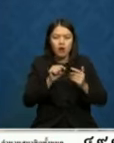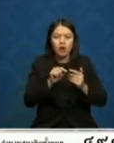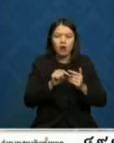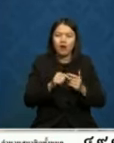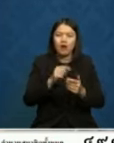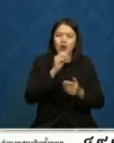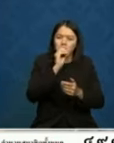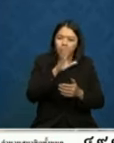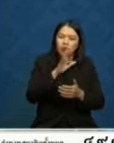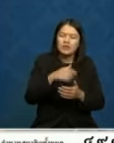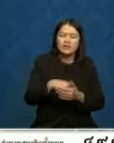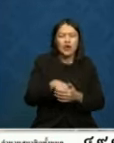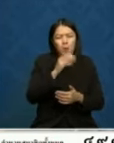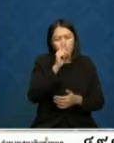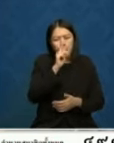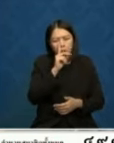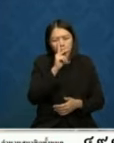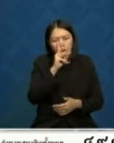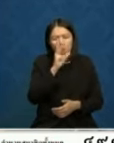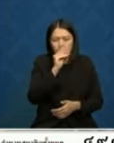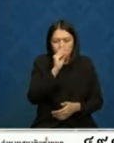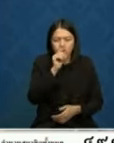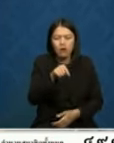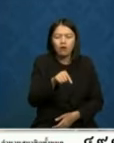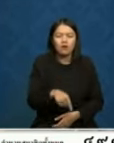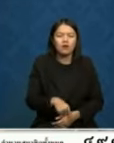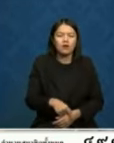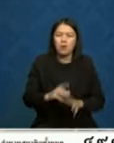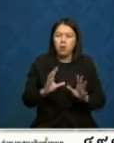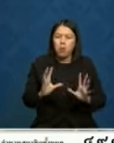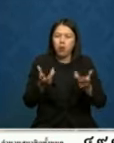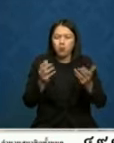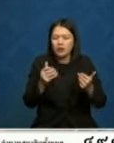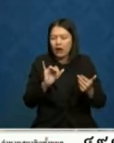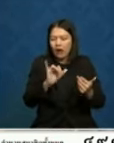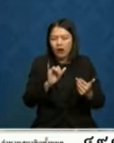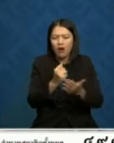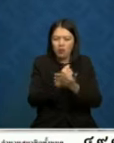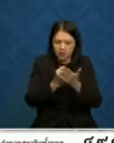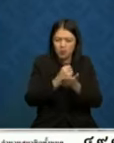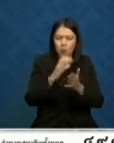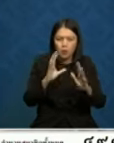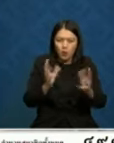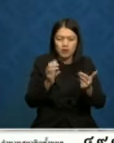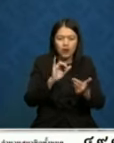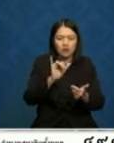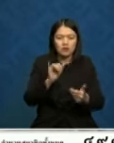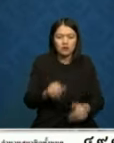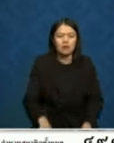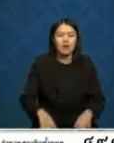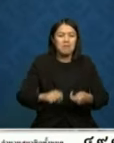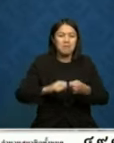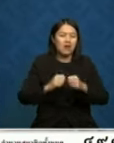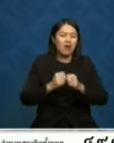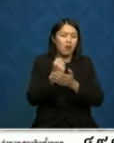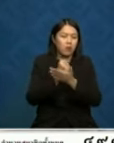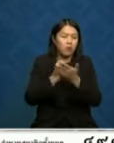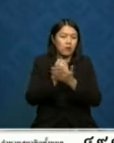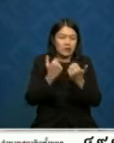พูดจะพูดกี่ครั้งก็ต้องพูดเลยนะครับเพราะว่ามันไม่หมดสิ้นจากประเทศไทยไปสักทีปัญหายาเสพติดทุ